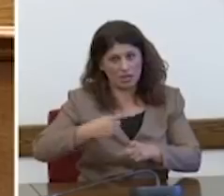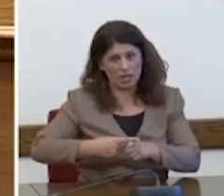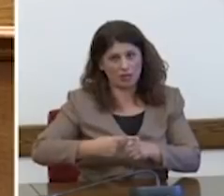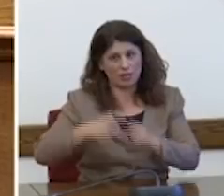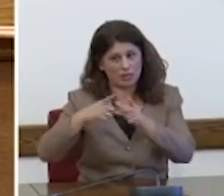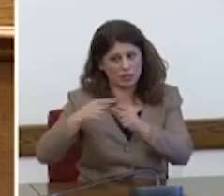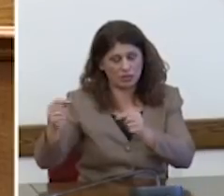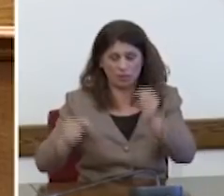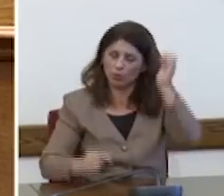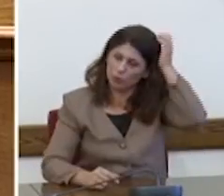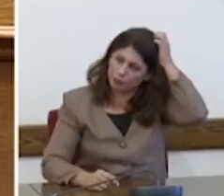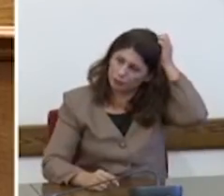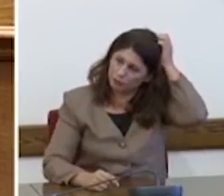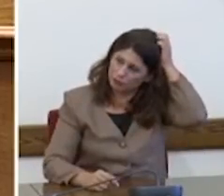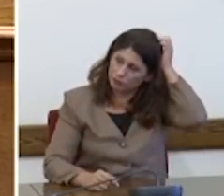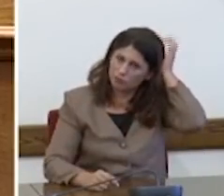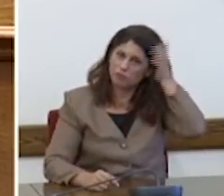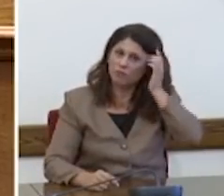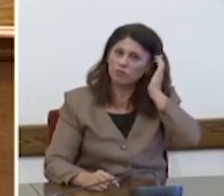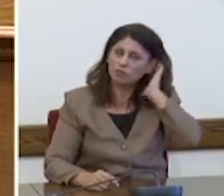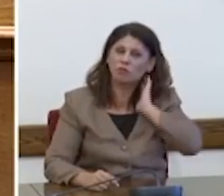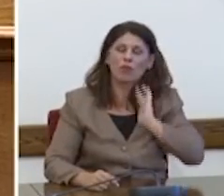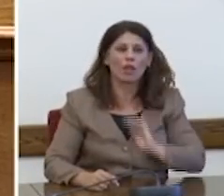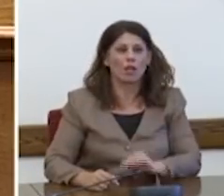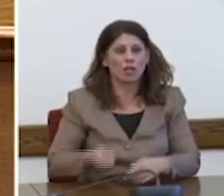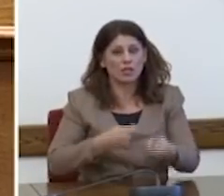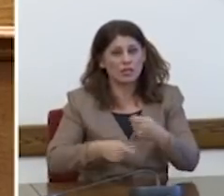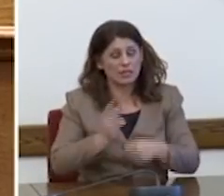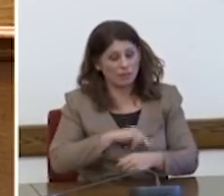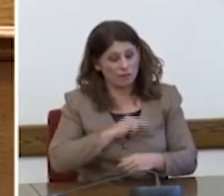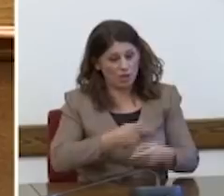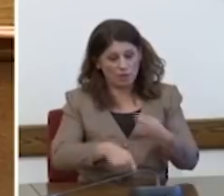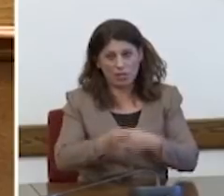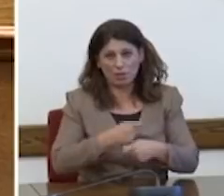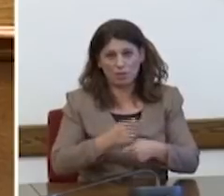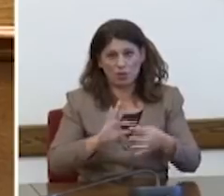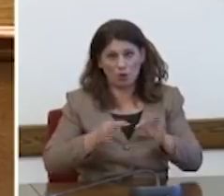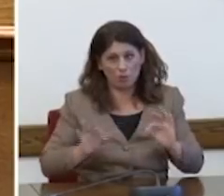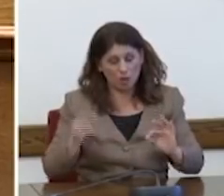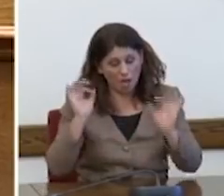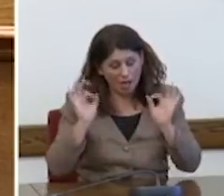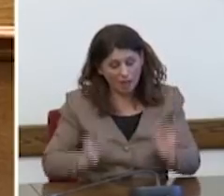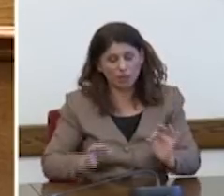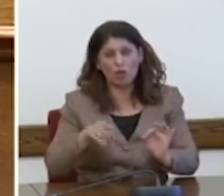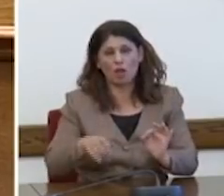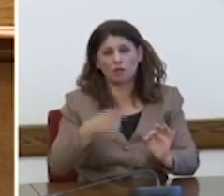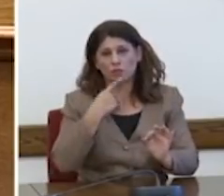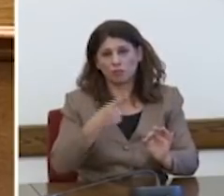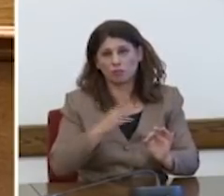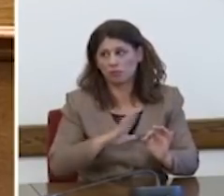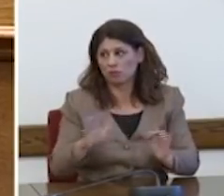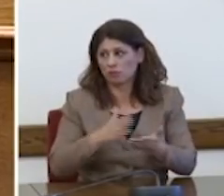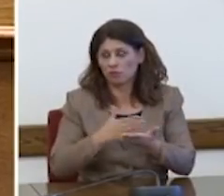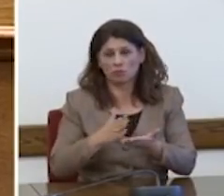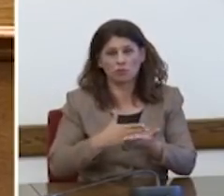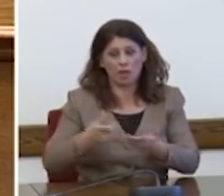Κύπρου. Τα συμφέροντα των επιχειρηματικών ομίλων είναι αυτά ακριβώς που καθορίζουν τις